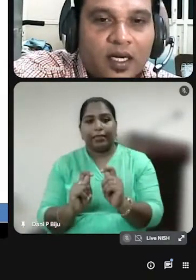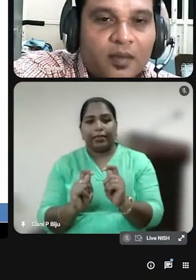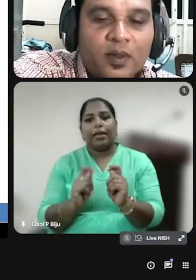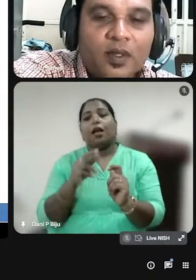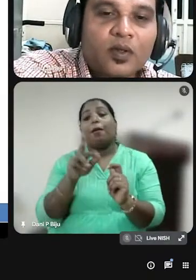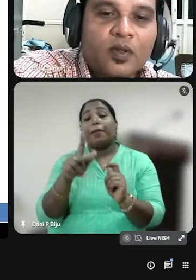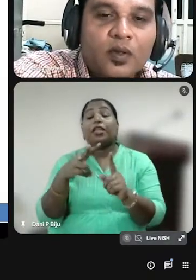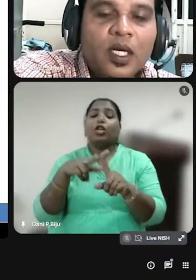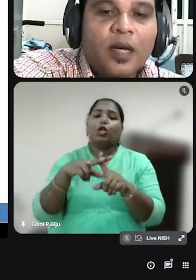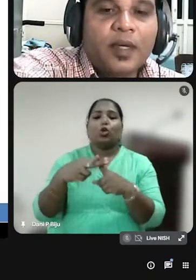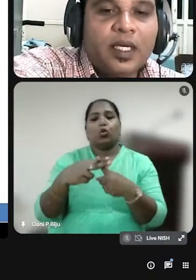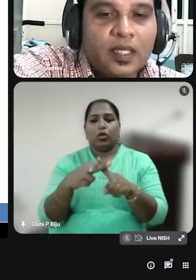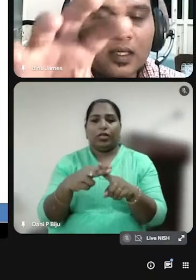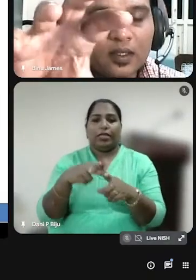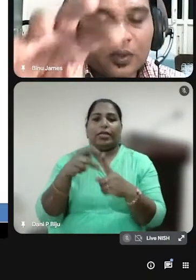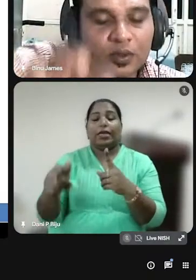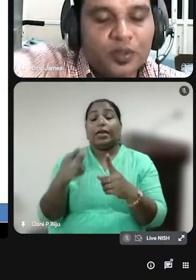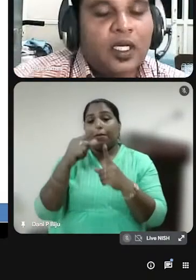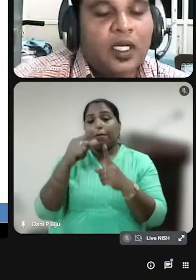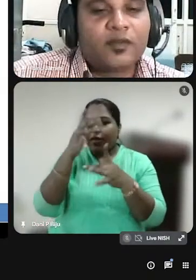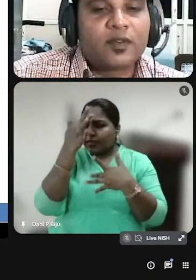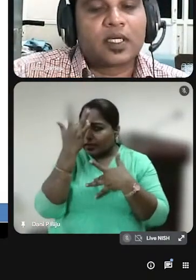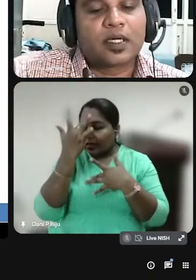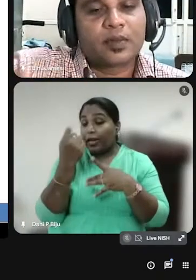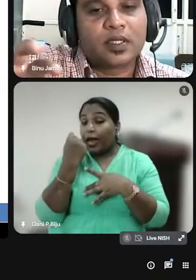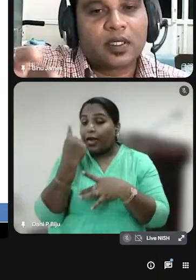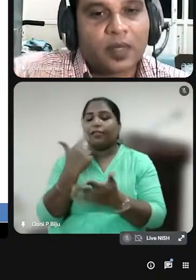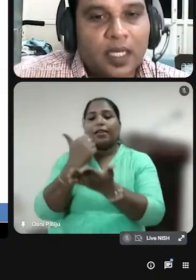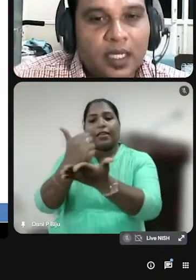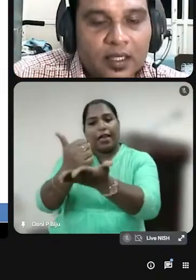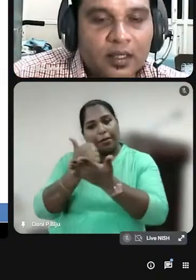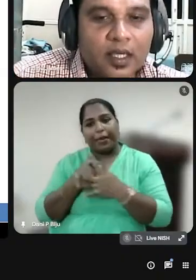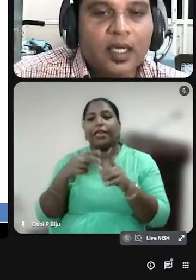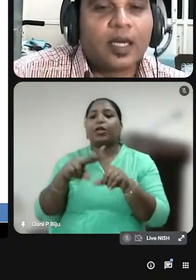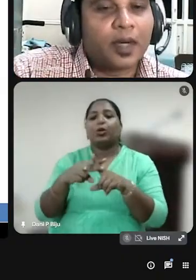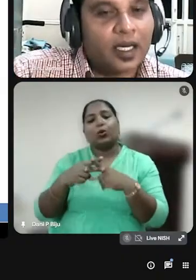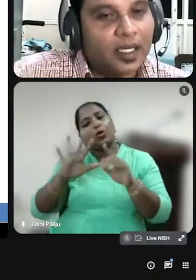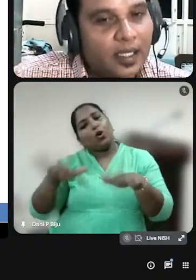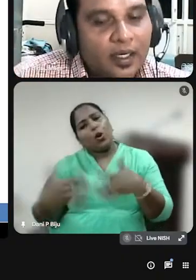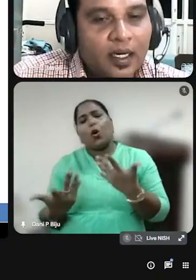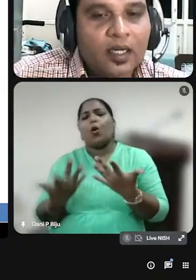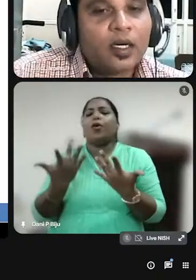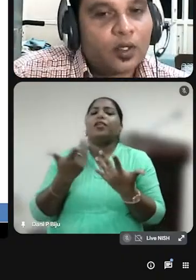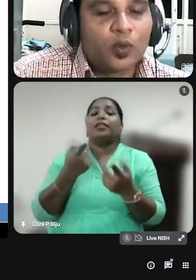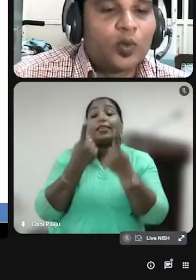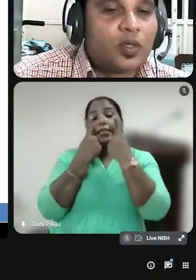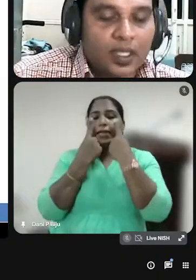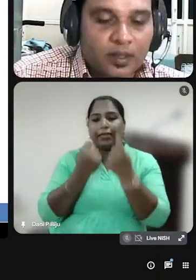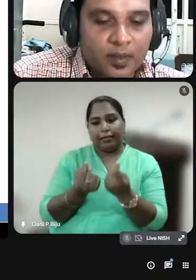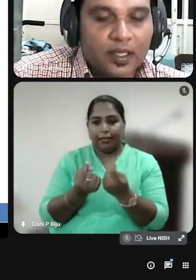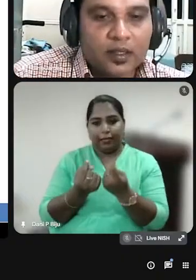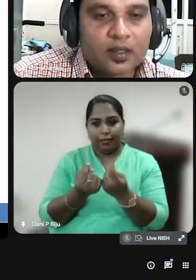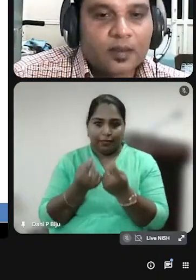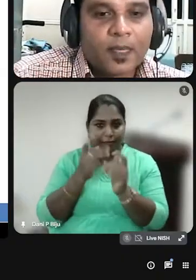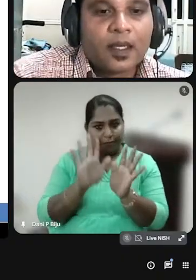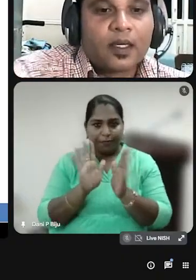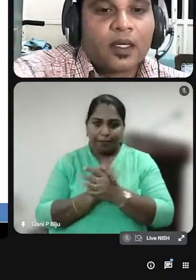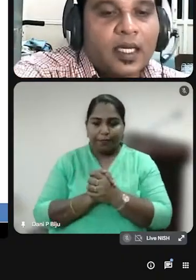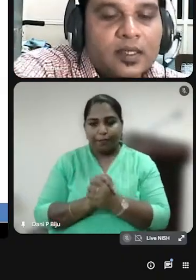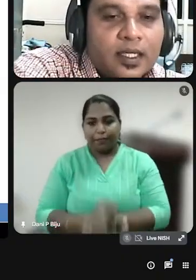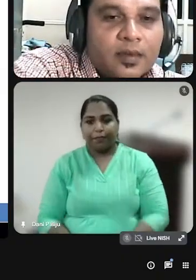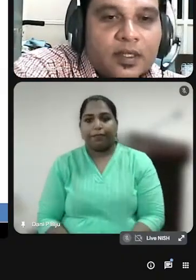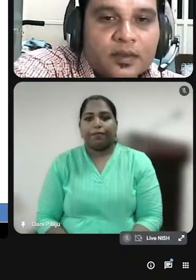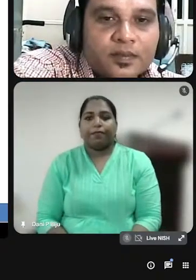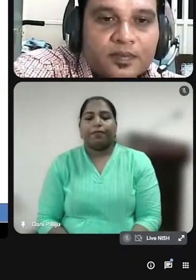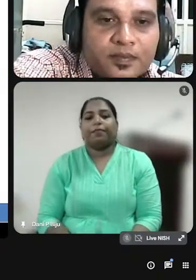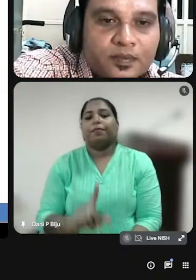എന്നുള്ളതിന്റെ മലയാളമുള്ളവരുണ്ട്. അപ്പൊ ഇതാണ് യൂഷ്വലി ഫിസിയോതെറാപ്പിസ്റ്റുകൾ പാലിക്കുന്ന അല്ലെങ്കിൽ പാലിക്കേണ്ട ടൂൾസ് എന്ന് പറയുന്നത്.